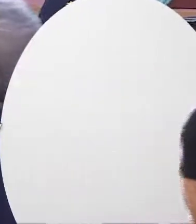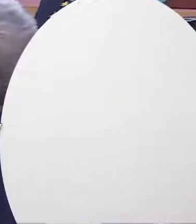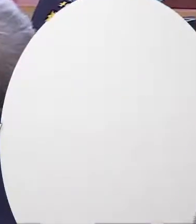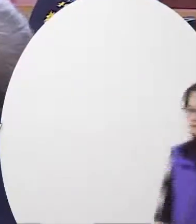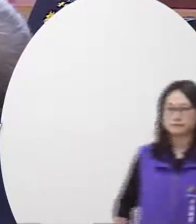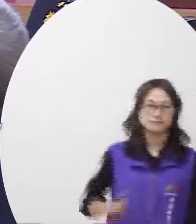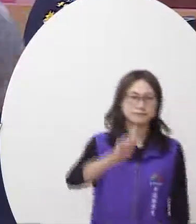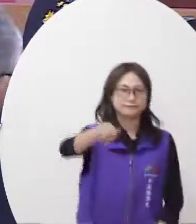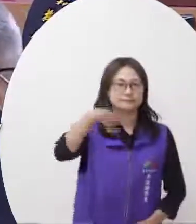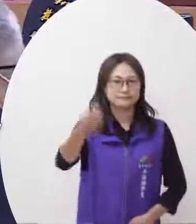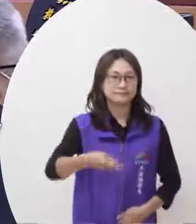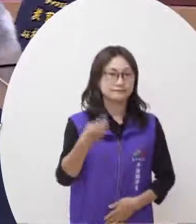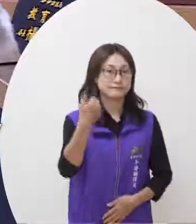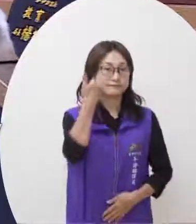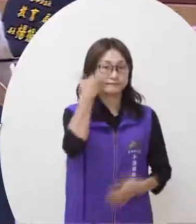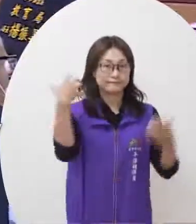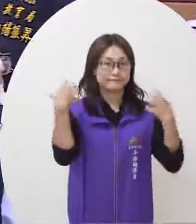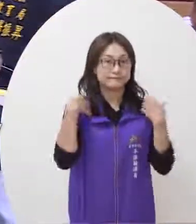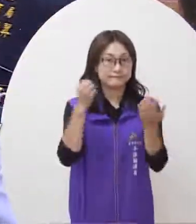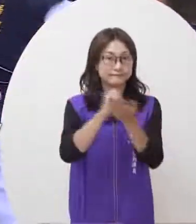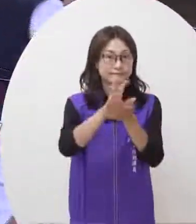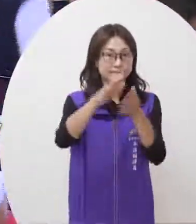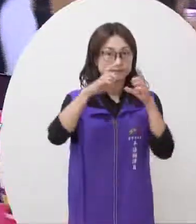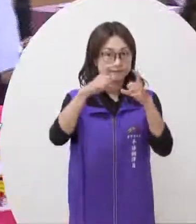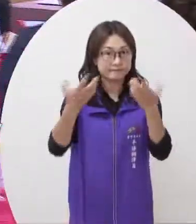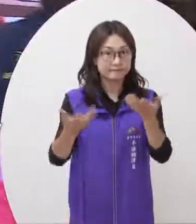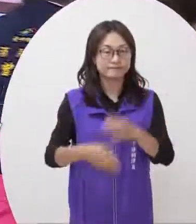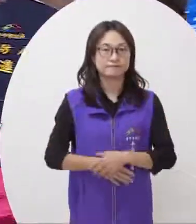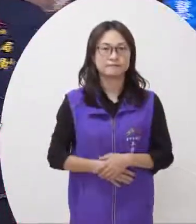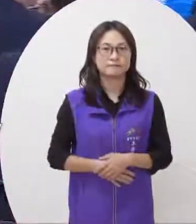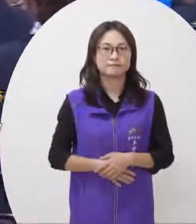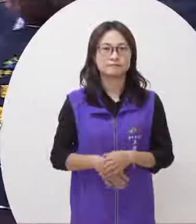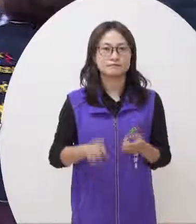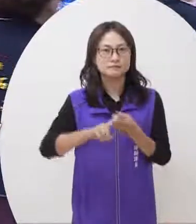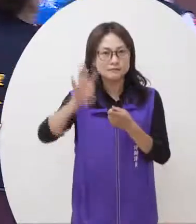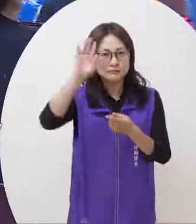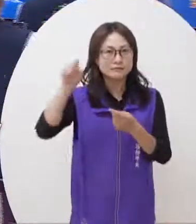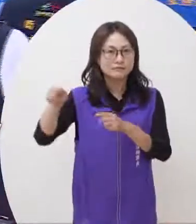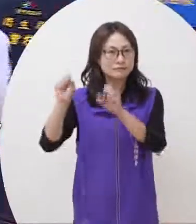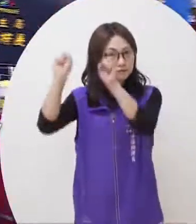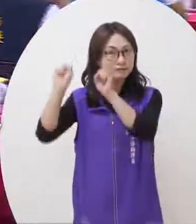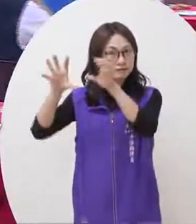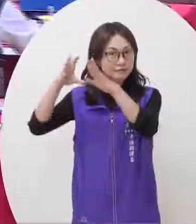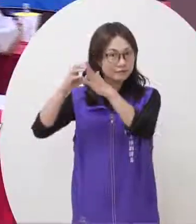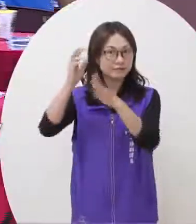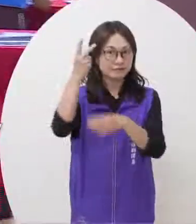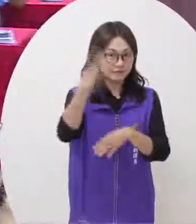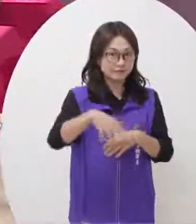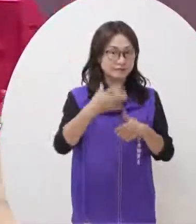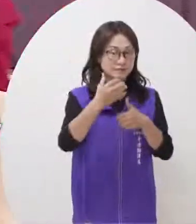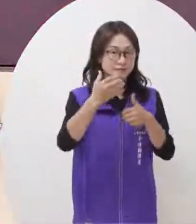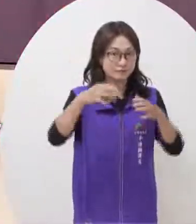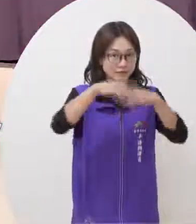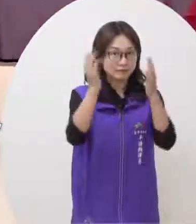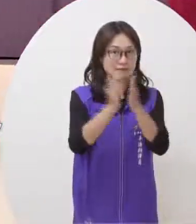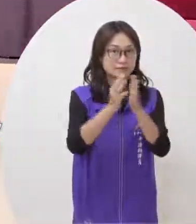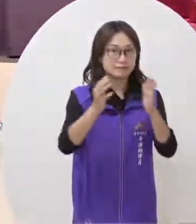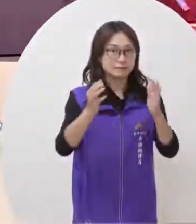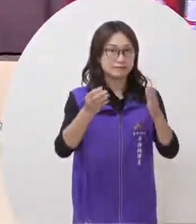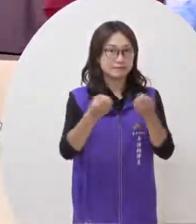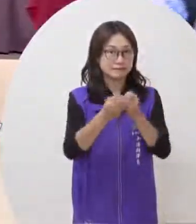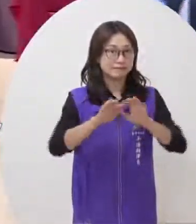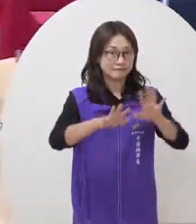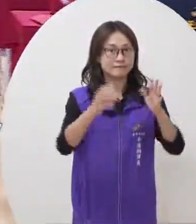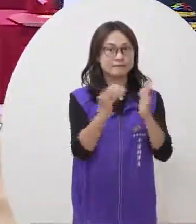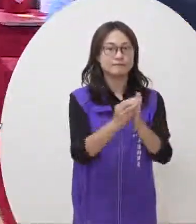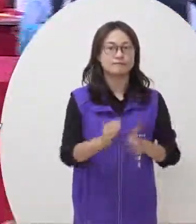处？那个好，不好意思，先从这边运动局，然后接下来都发局，运动局李局长。